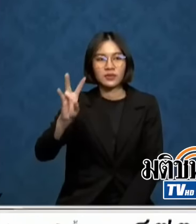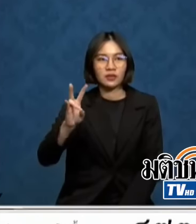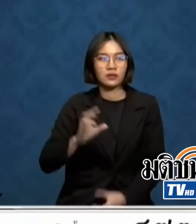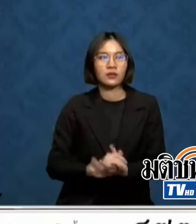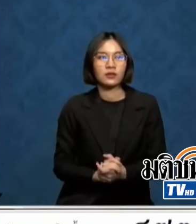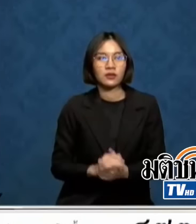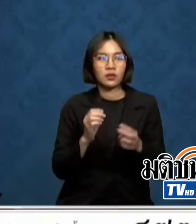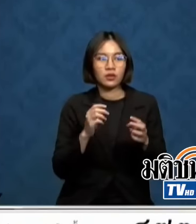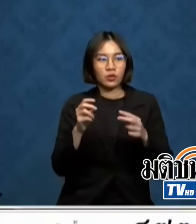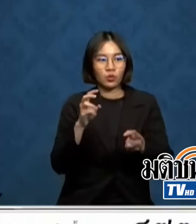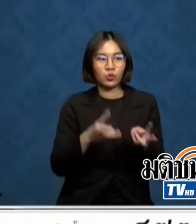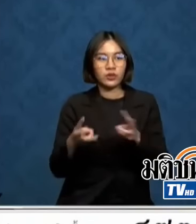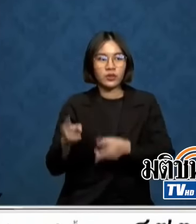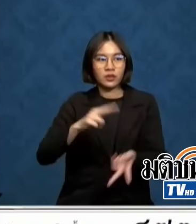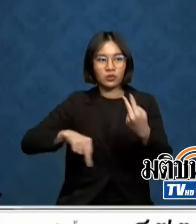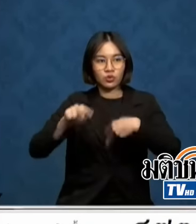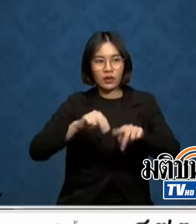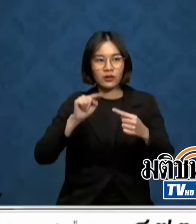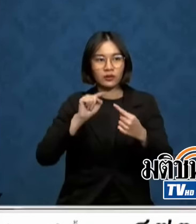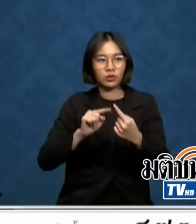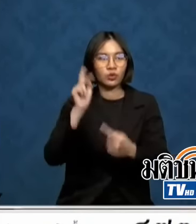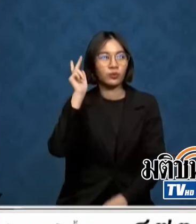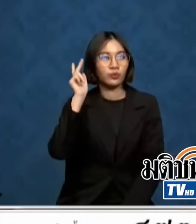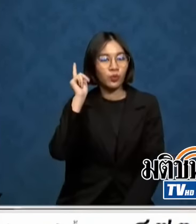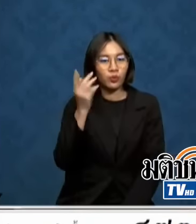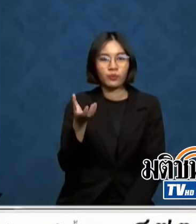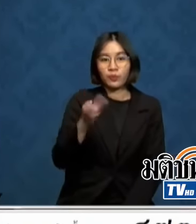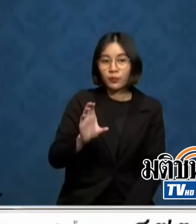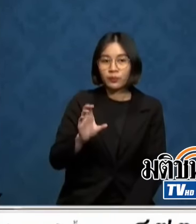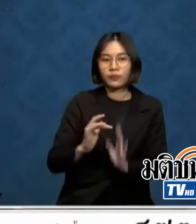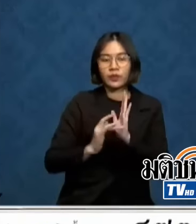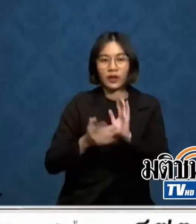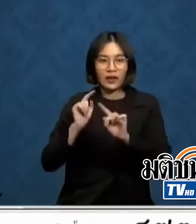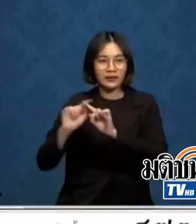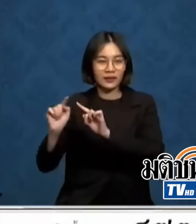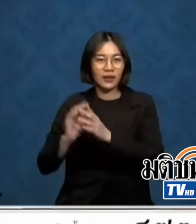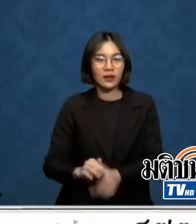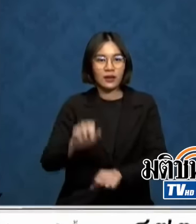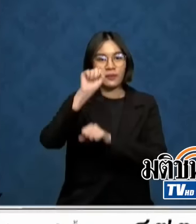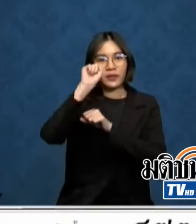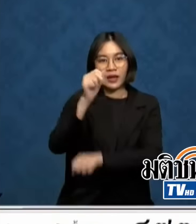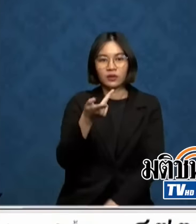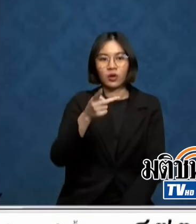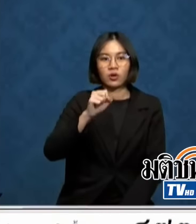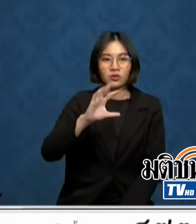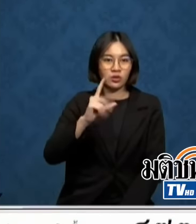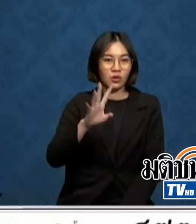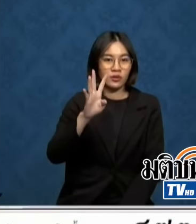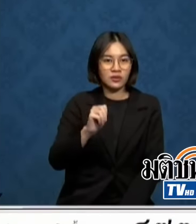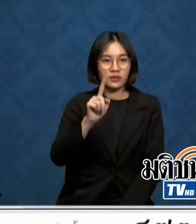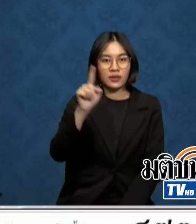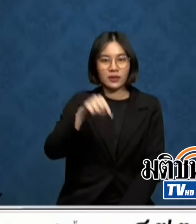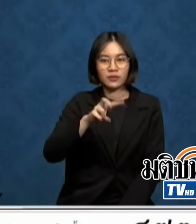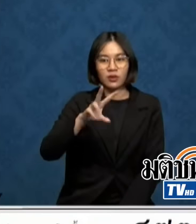เรื่องการดูแลและสอดส่องการใช้สื่อสังคมอนไลนหรือประกาศคสชที่